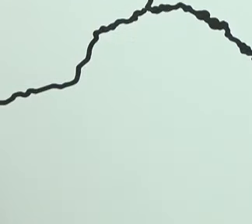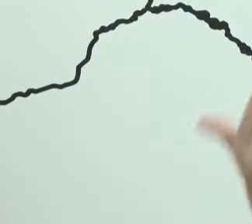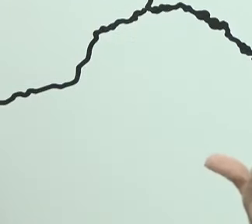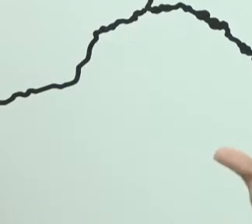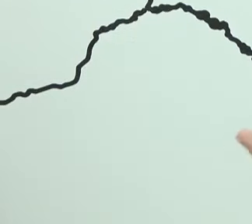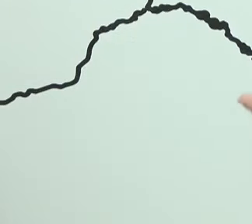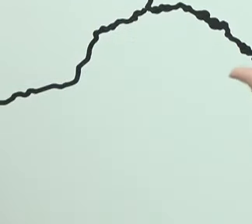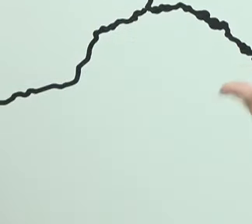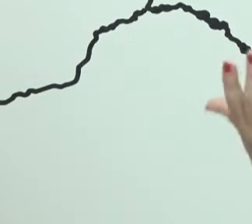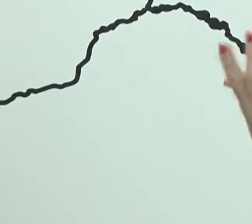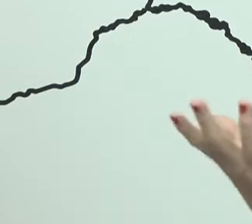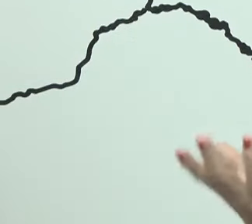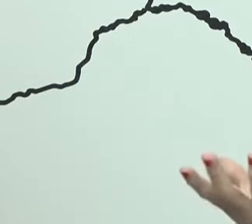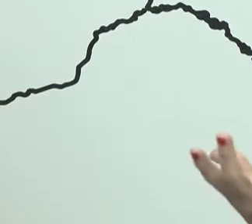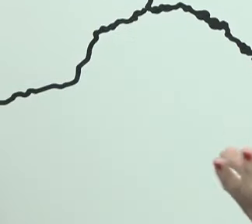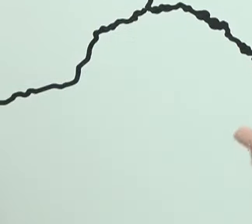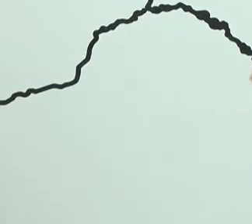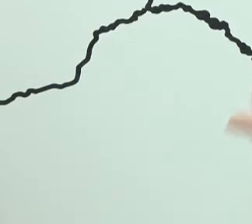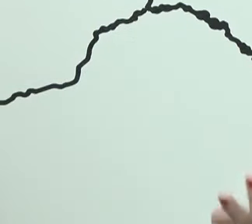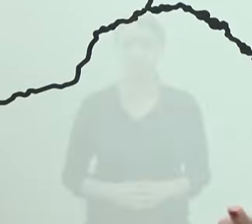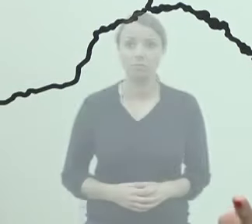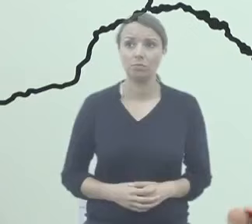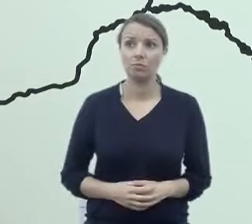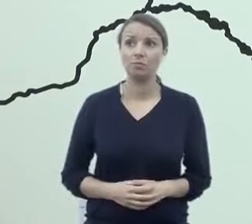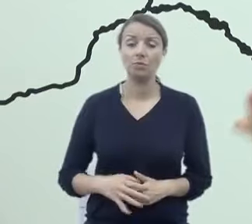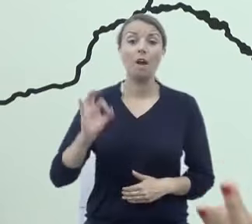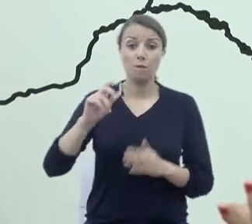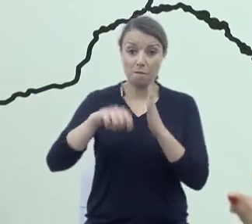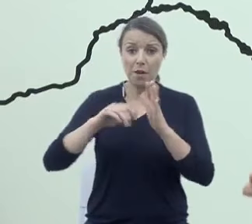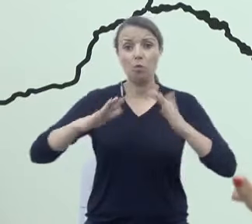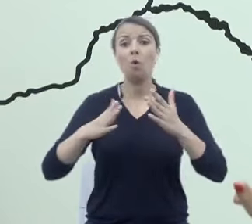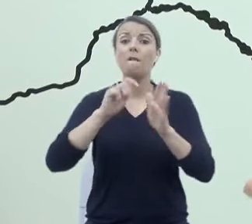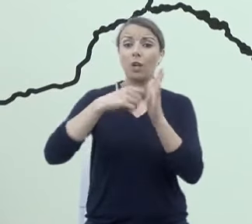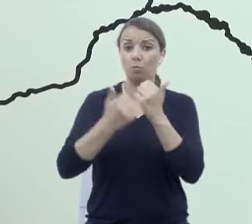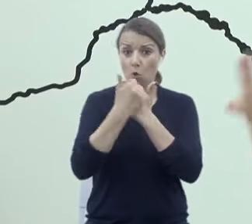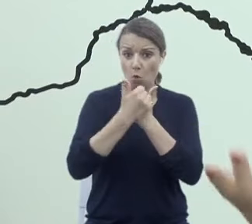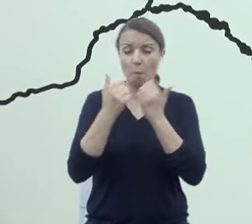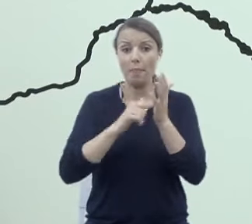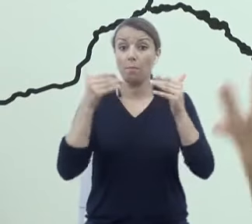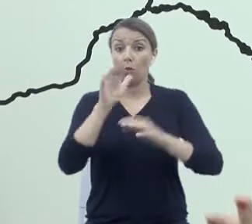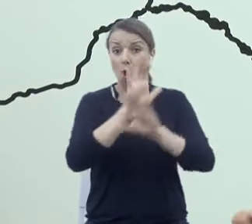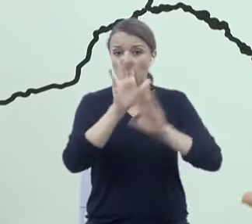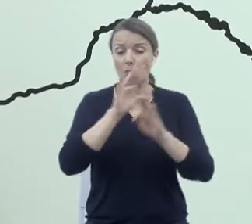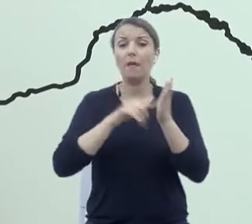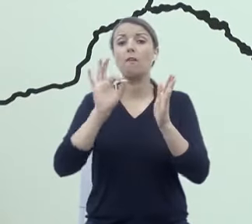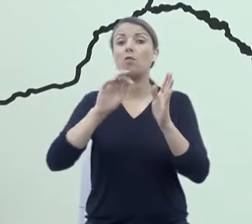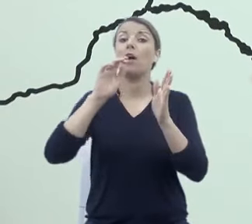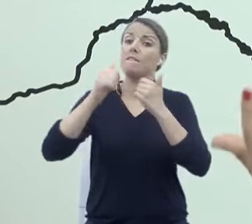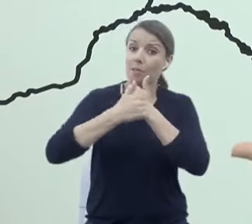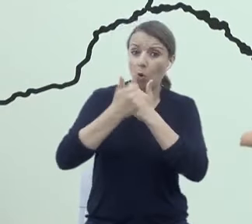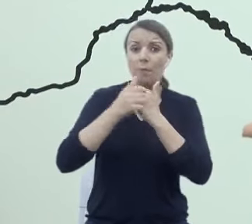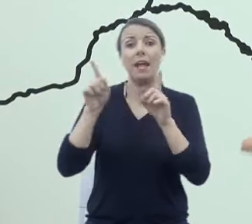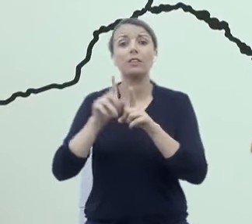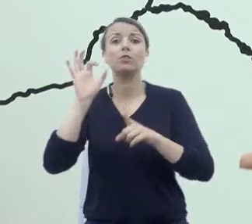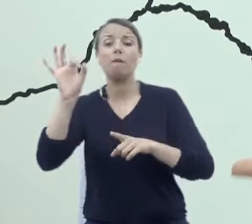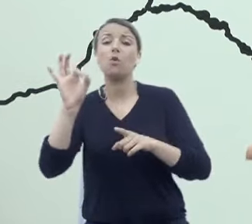jest wstrząsający. Ja, oczywiście to jest dokument, to jest film dokumentalny, ale to jest wizja, tak? Znaczy to jest pewna też jej narracja. Natomiast